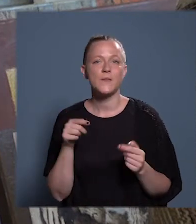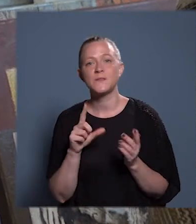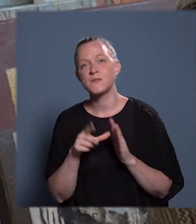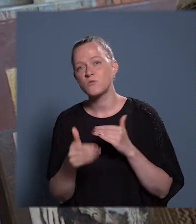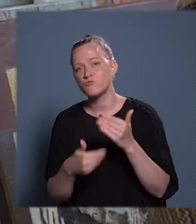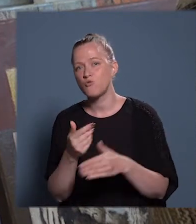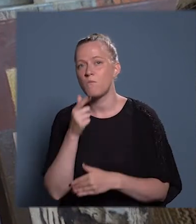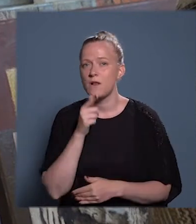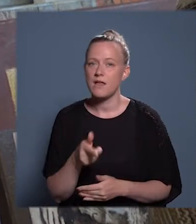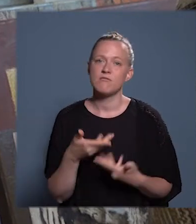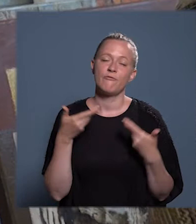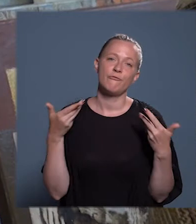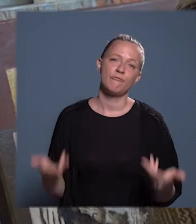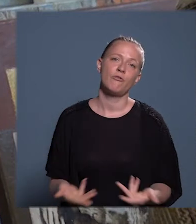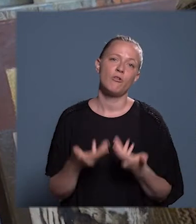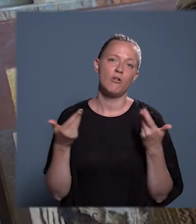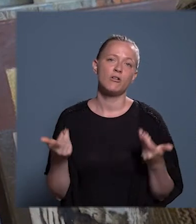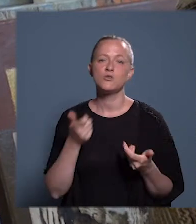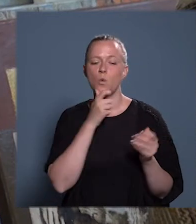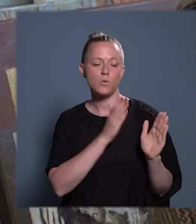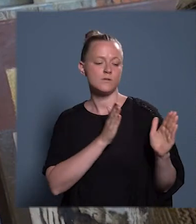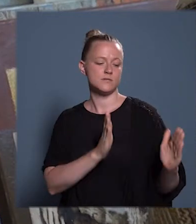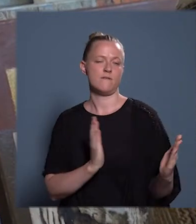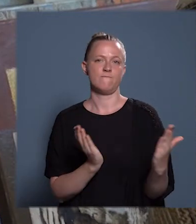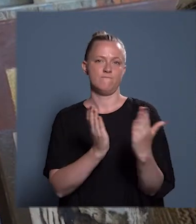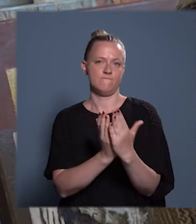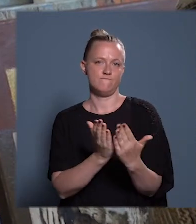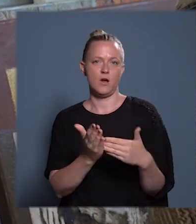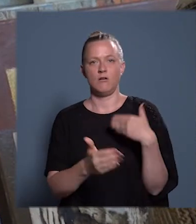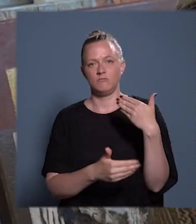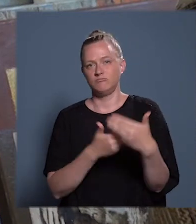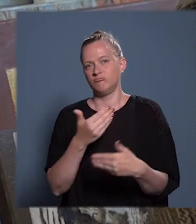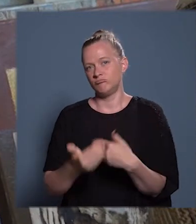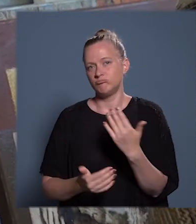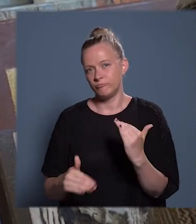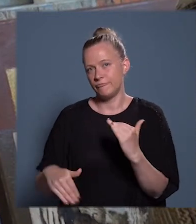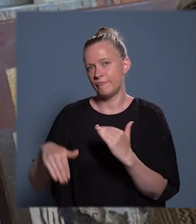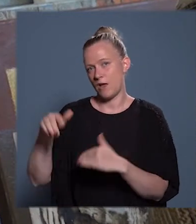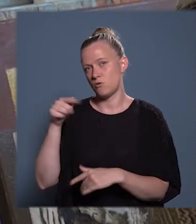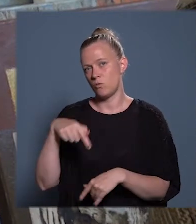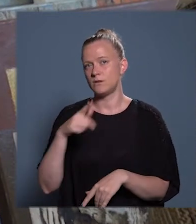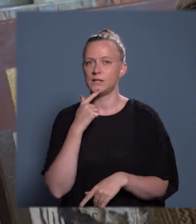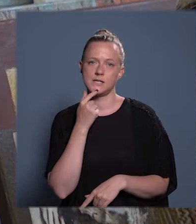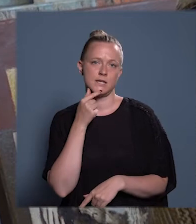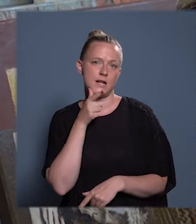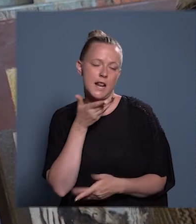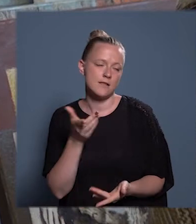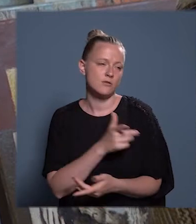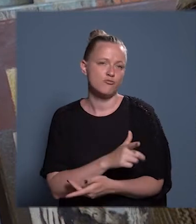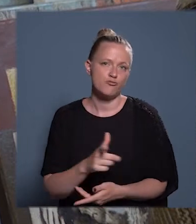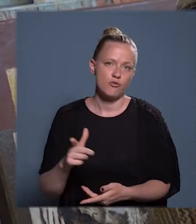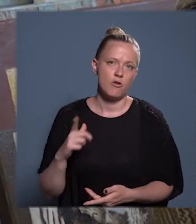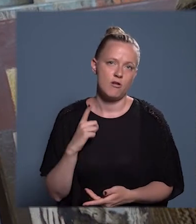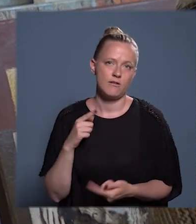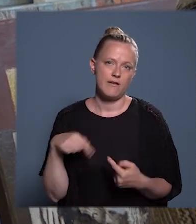lesz, vagy egy korosztálynak majd fel kell nőni ahhoz, hogy csak kizárólag